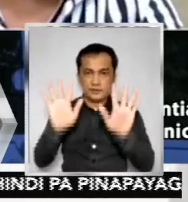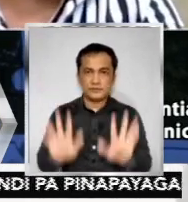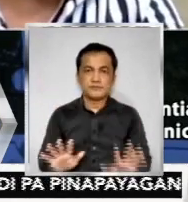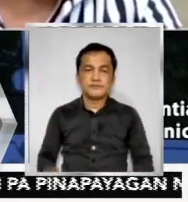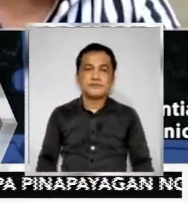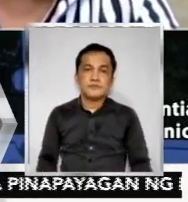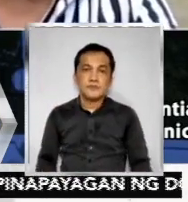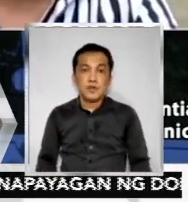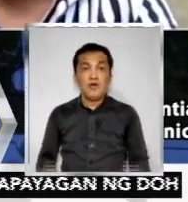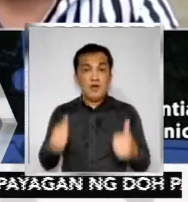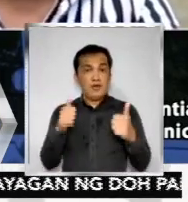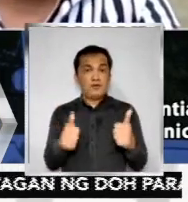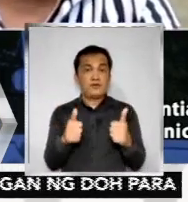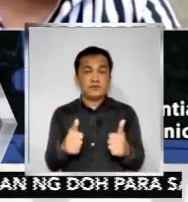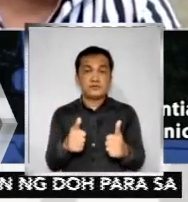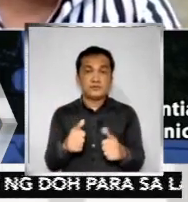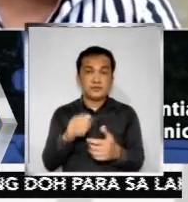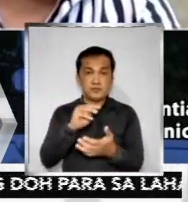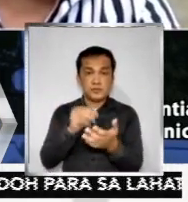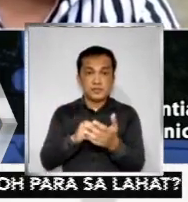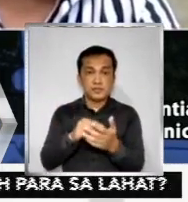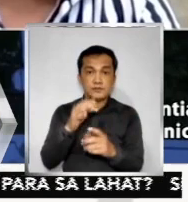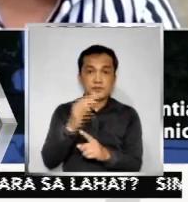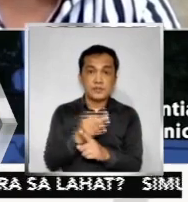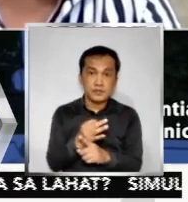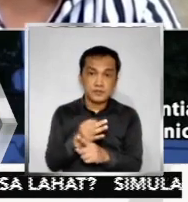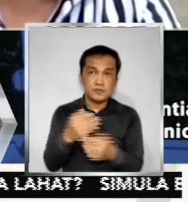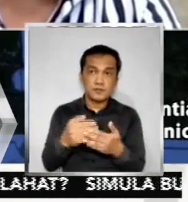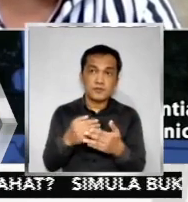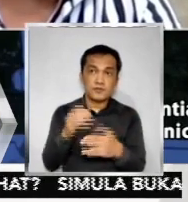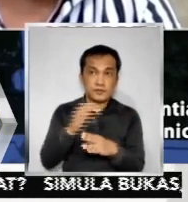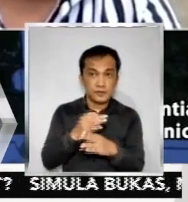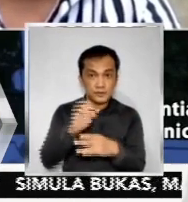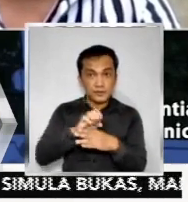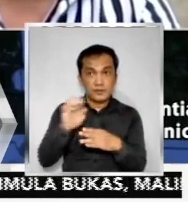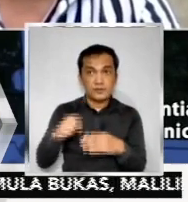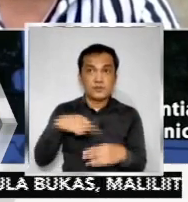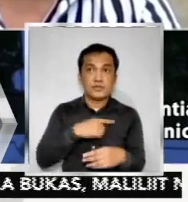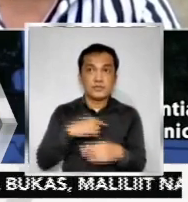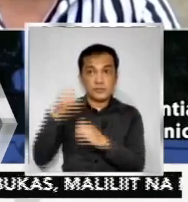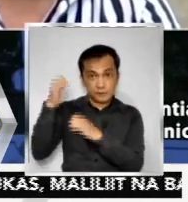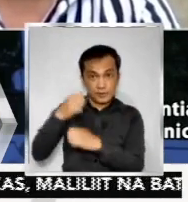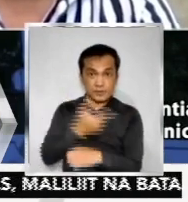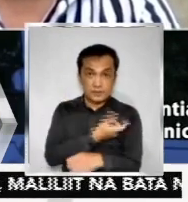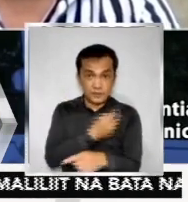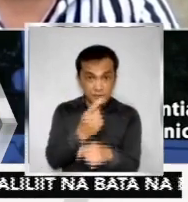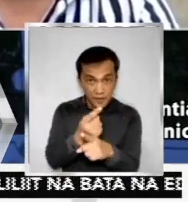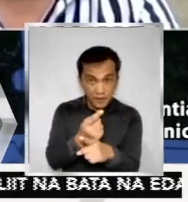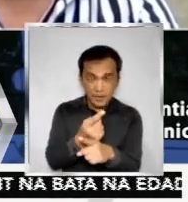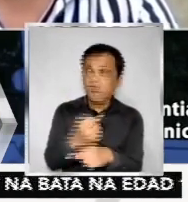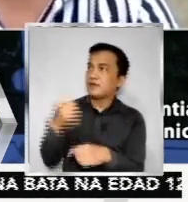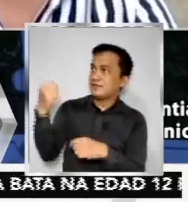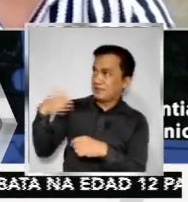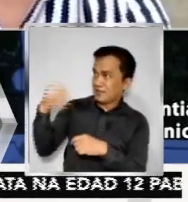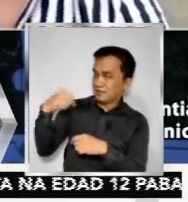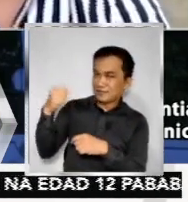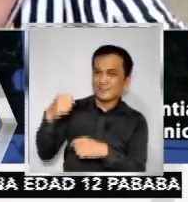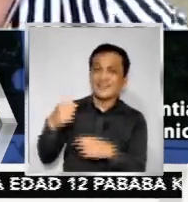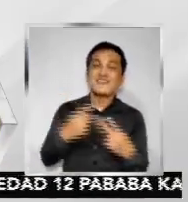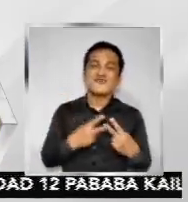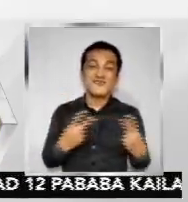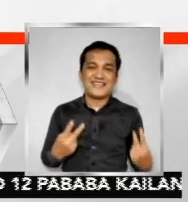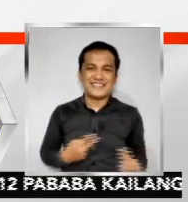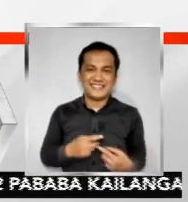pagdating mid-February, before February ends, we can expect bakunahan, no? Yes po, yan ang Valentine's gift natin sa ating mga